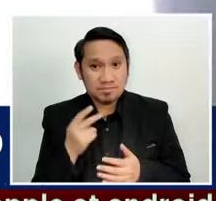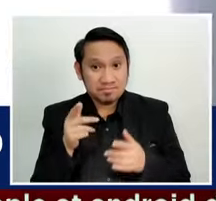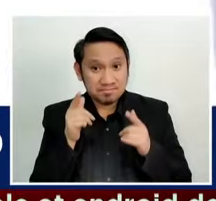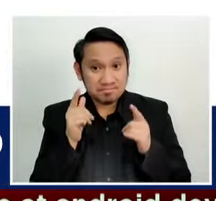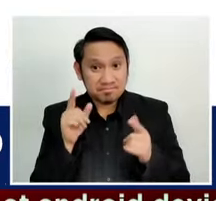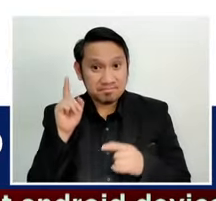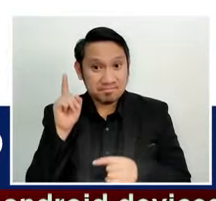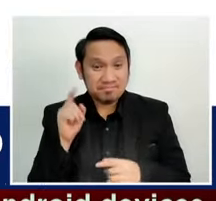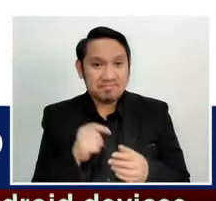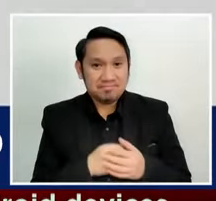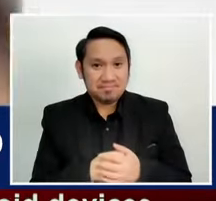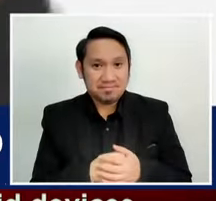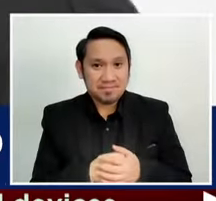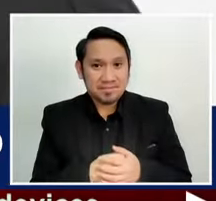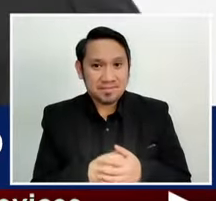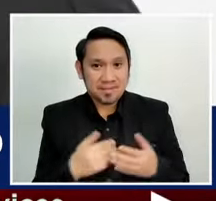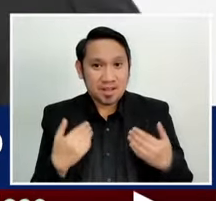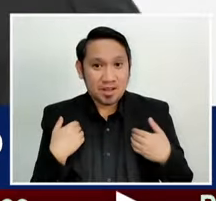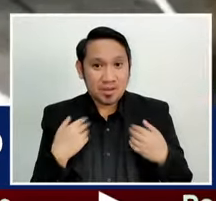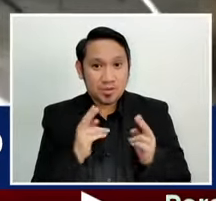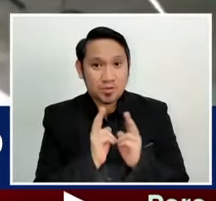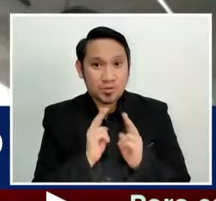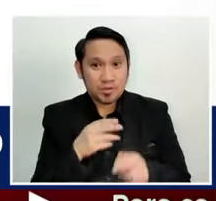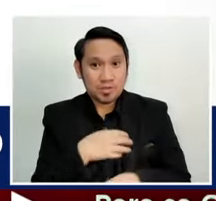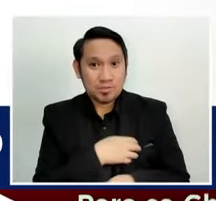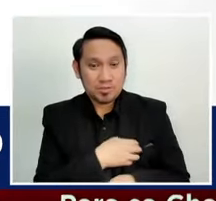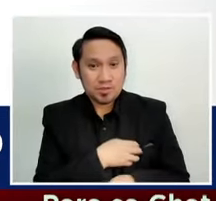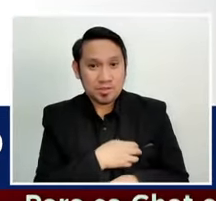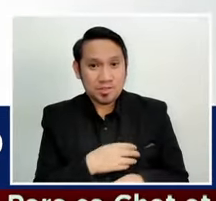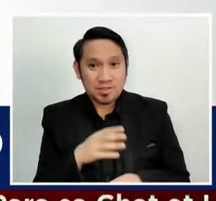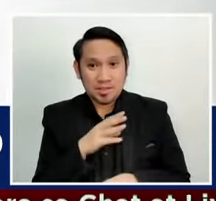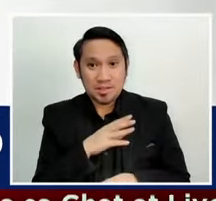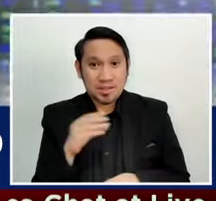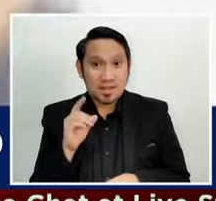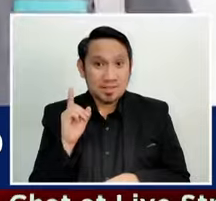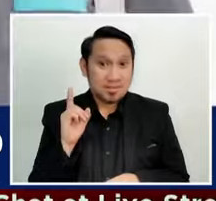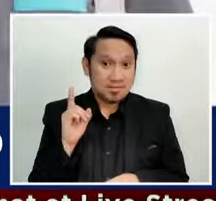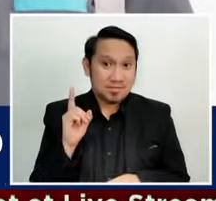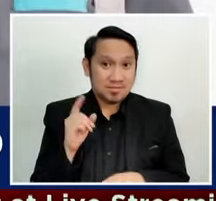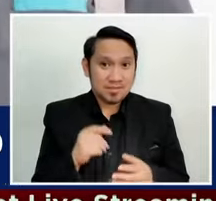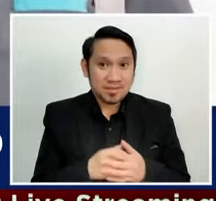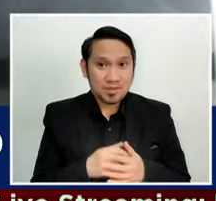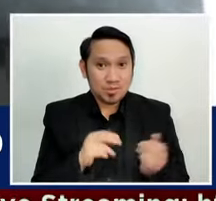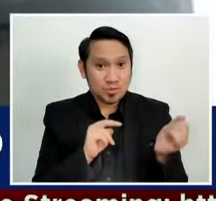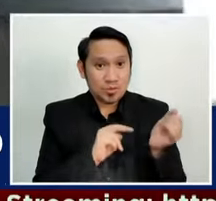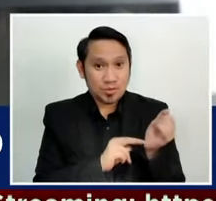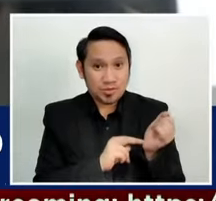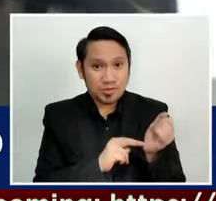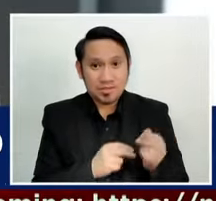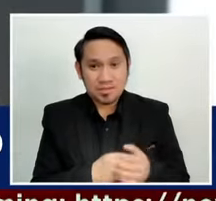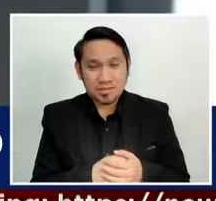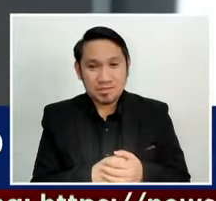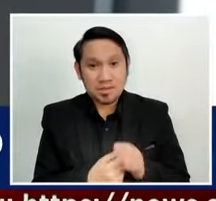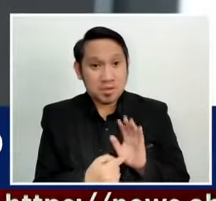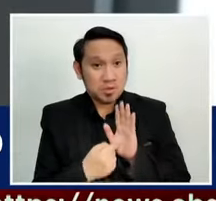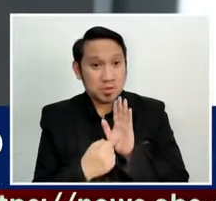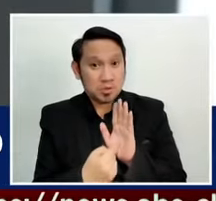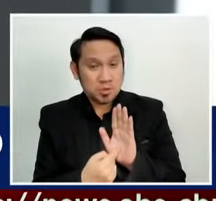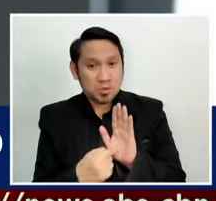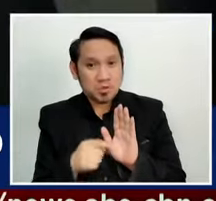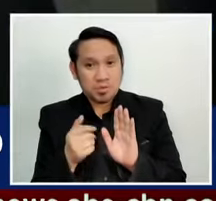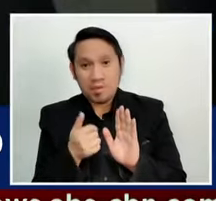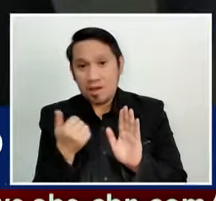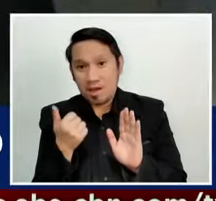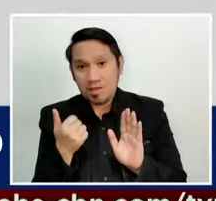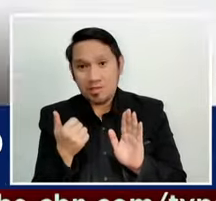Zijan Haranilla na naka-uniforming pang-pulis, pati na si Cyril Manabat na tila nurse ang dating. Ipinakita rin ang ilang bagong